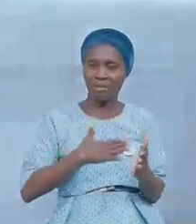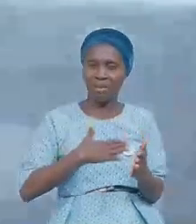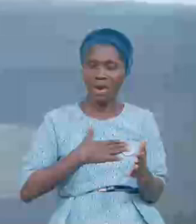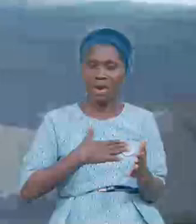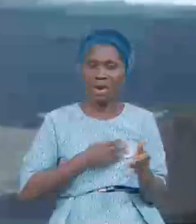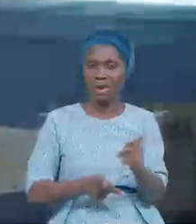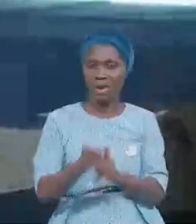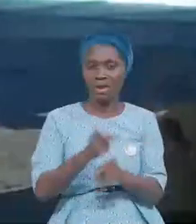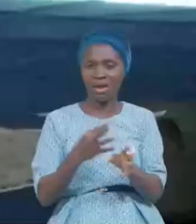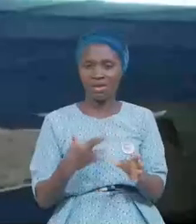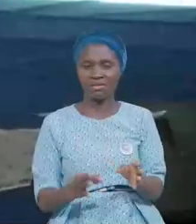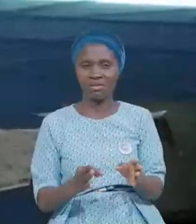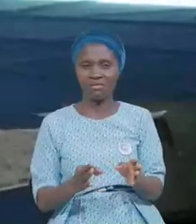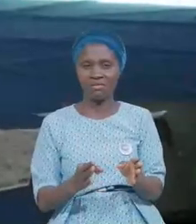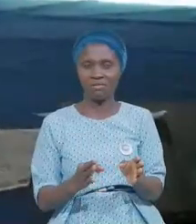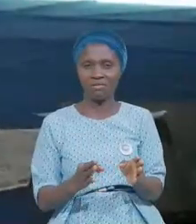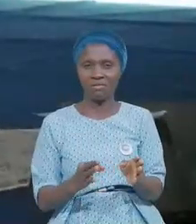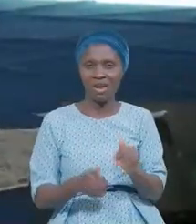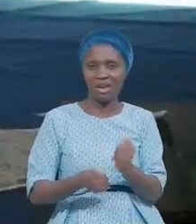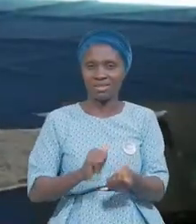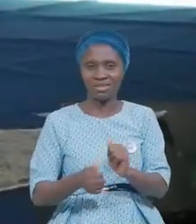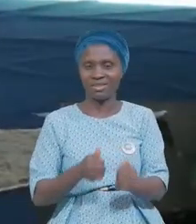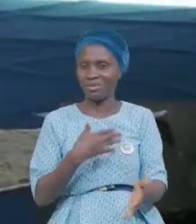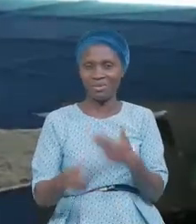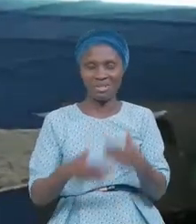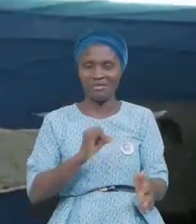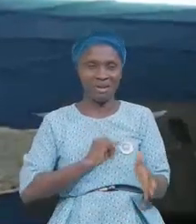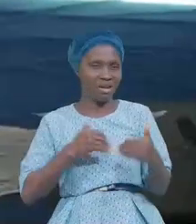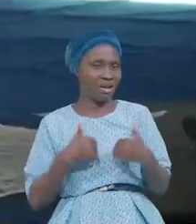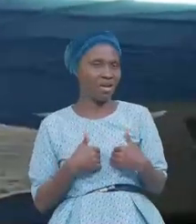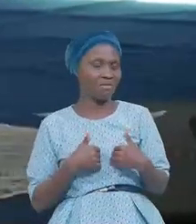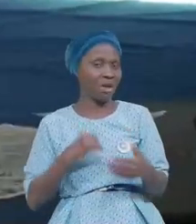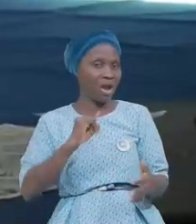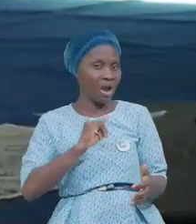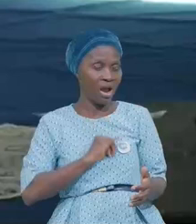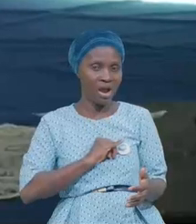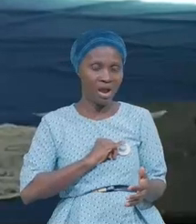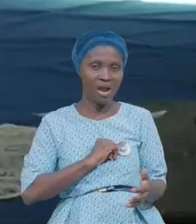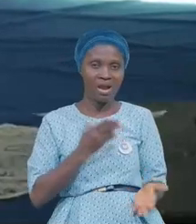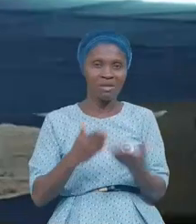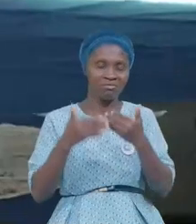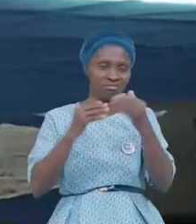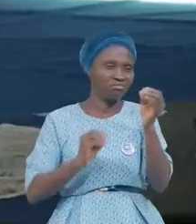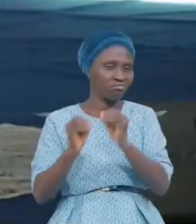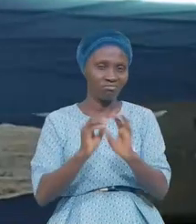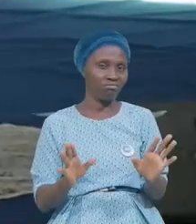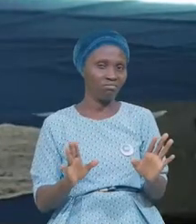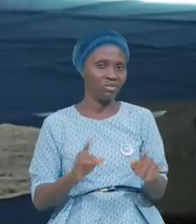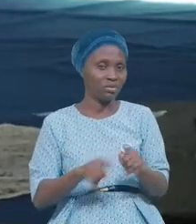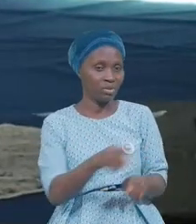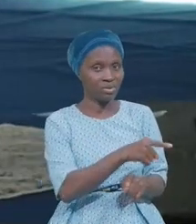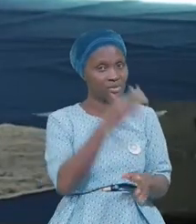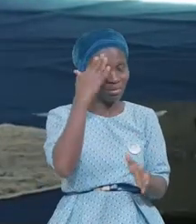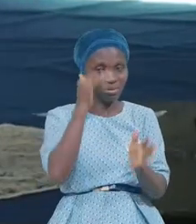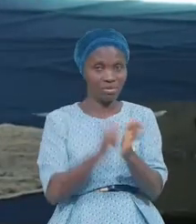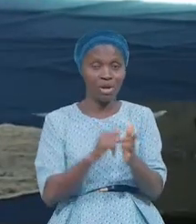dans mon exercice de tout ce que j'ai, ils savaient,